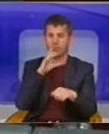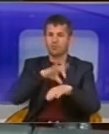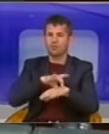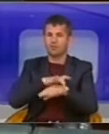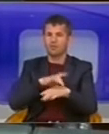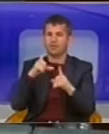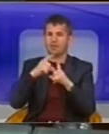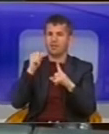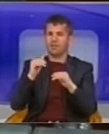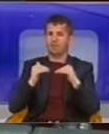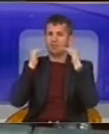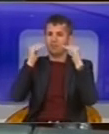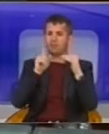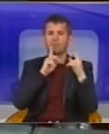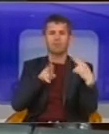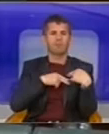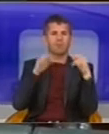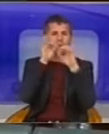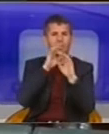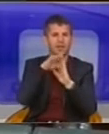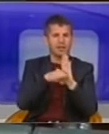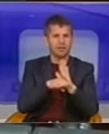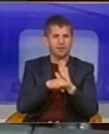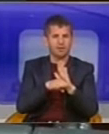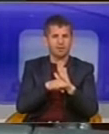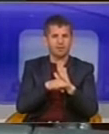doktoraturat, shpesh nuk i kryjnë obligimet e saj ligjore